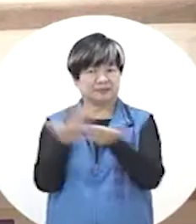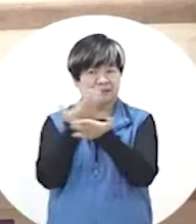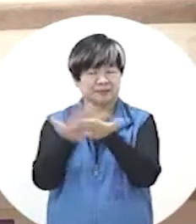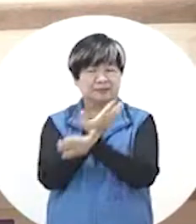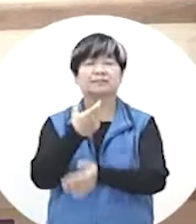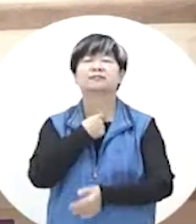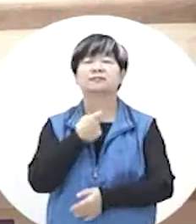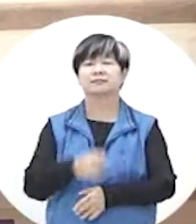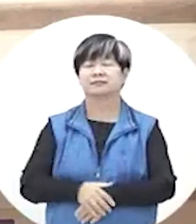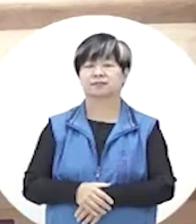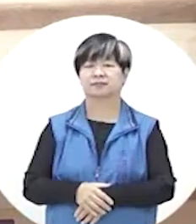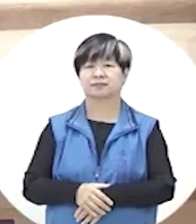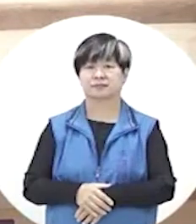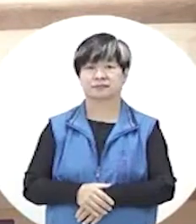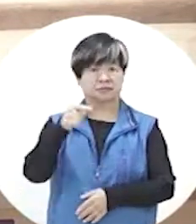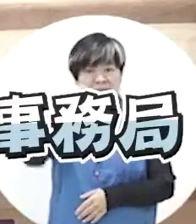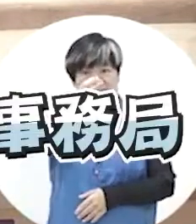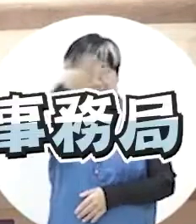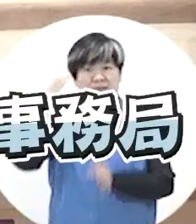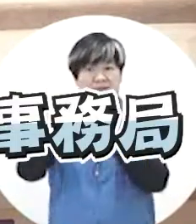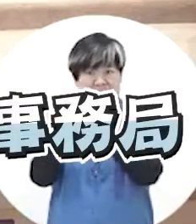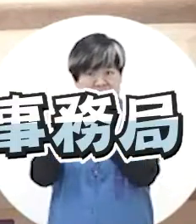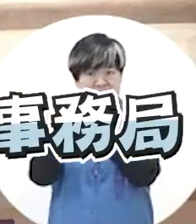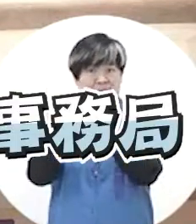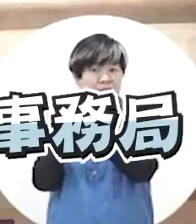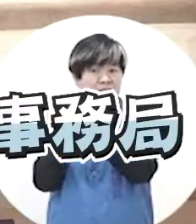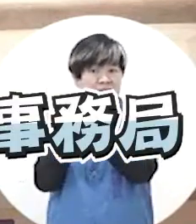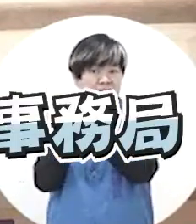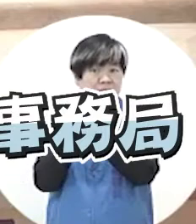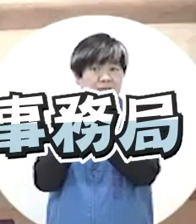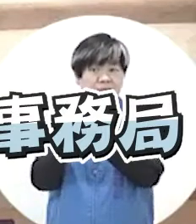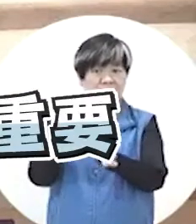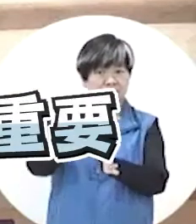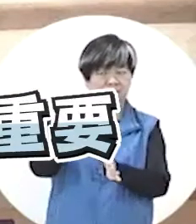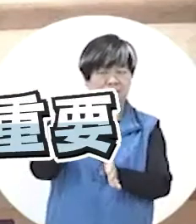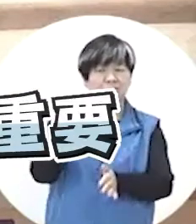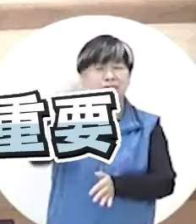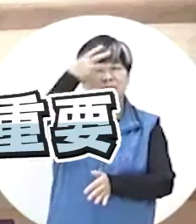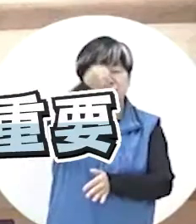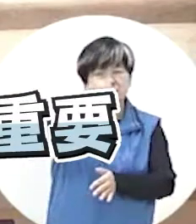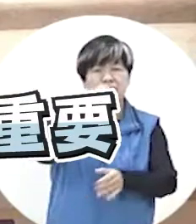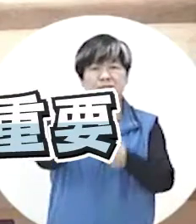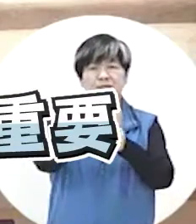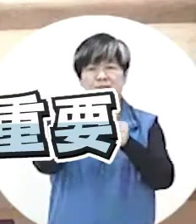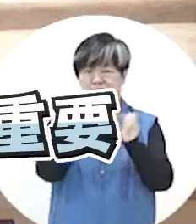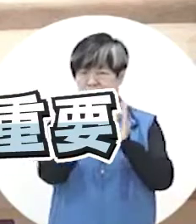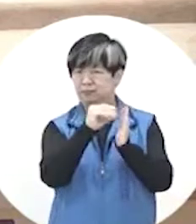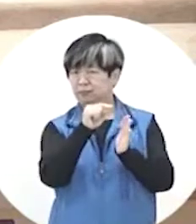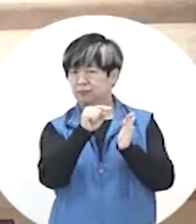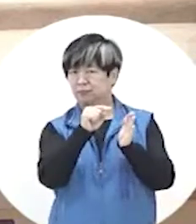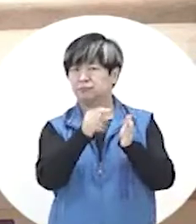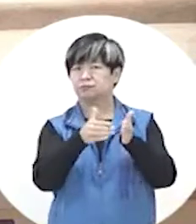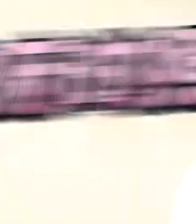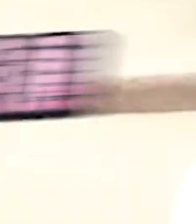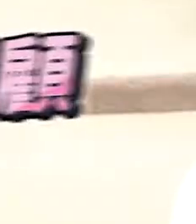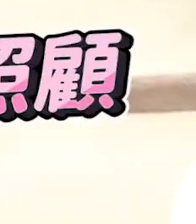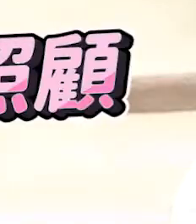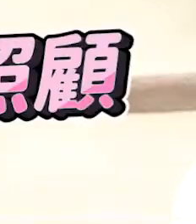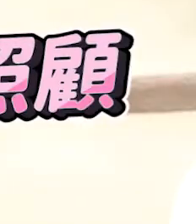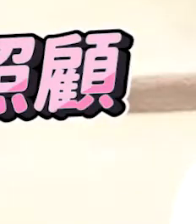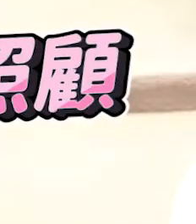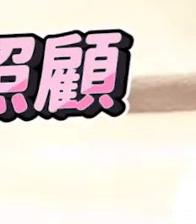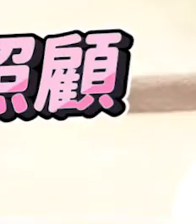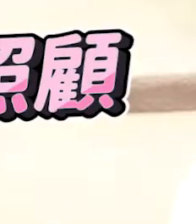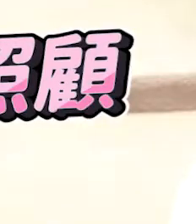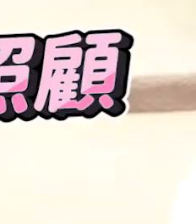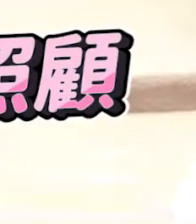我一直认为说，既然我们有青年局，那是不是应该也要有银发事务局？而且我认为银发事务局是更重要，长辈现在更多，而且长辈更